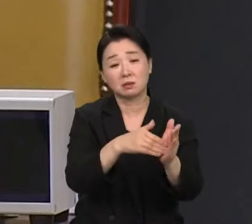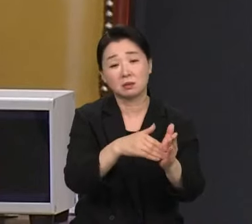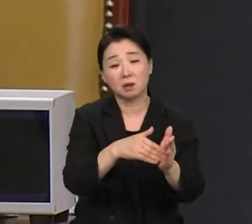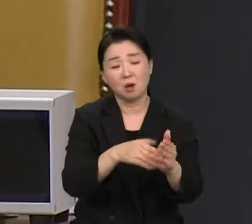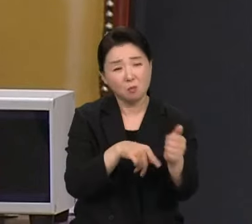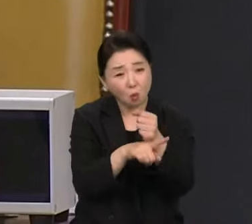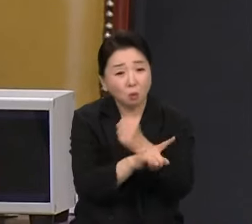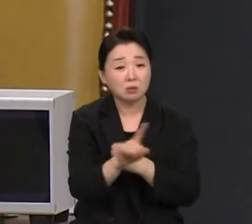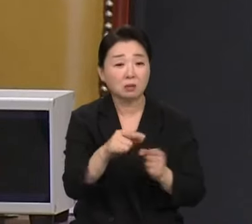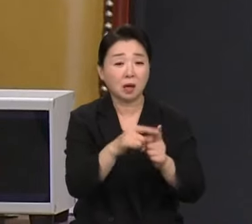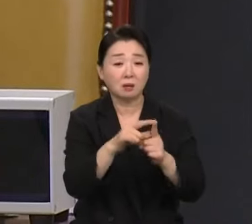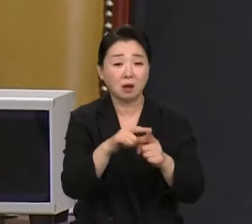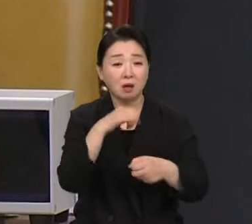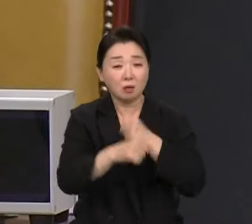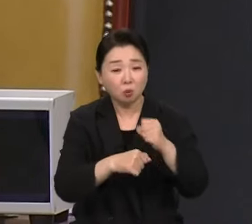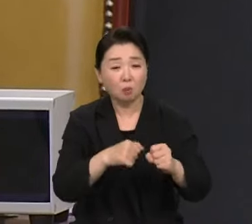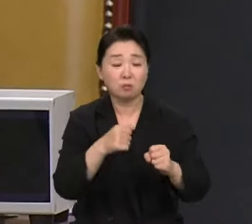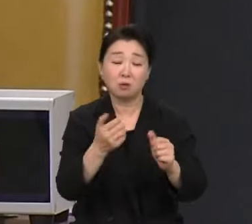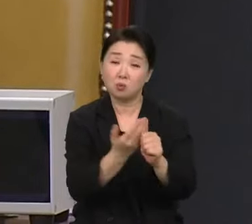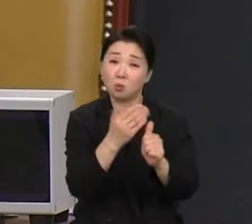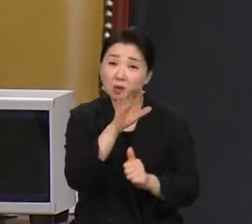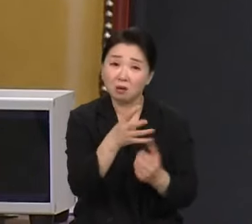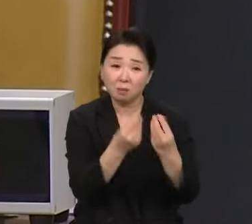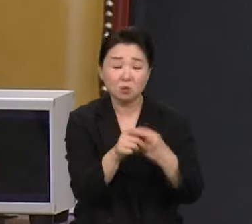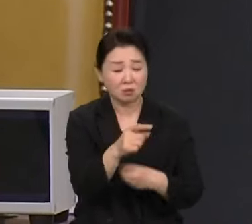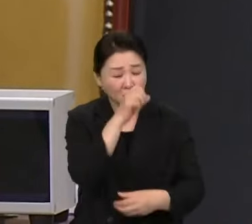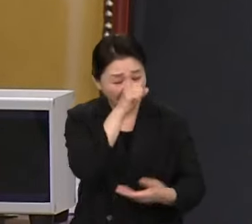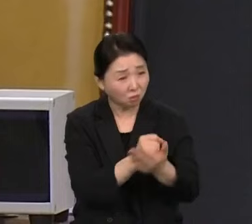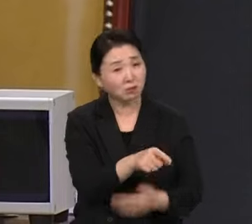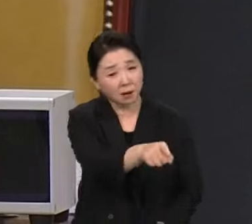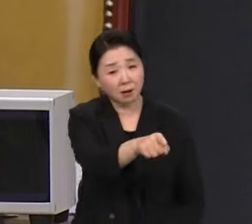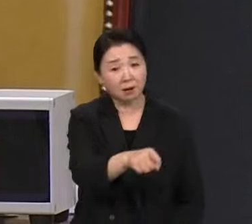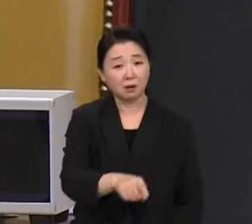단어 게다가 동물 농장에 비유하고 이게 정상입니까?